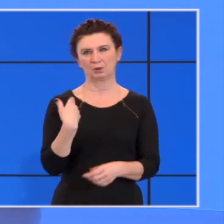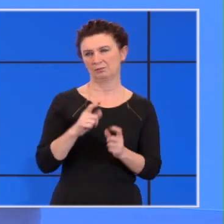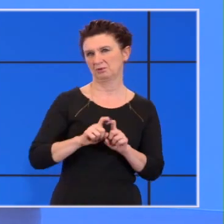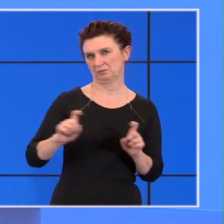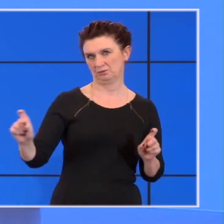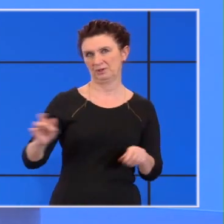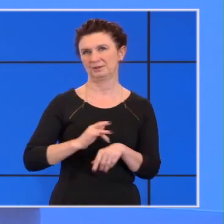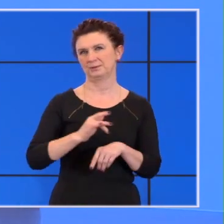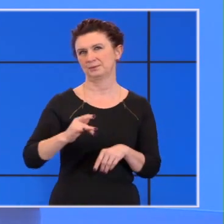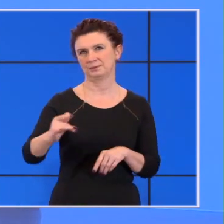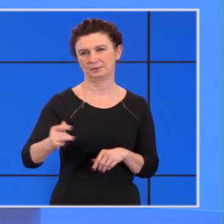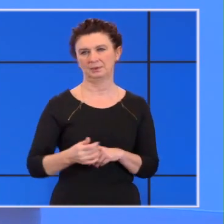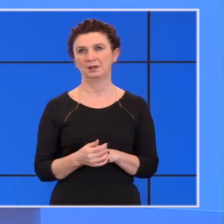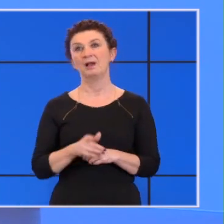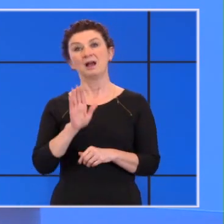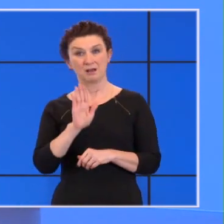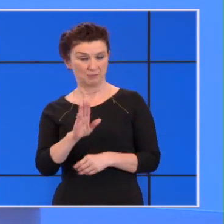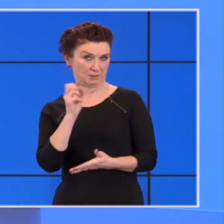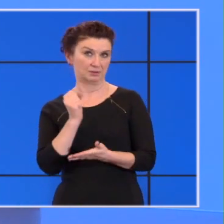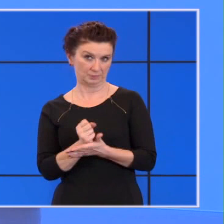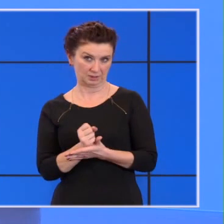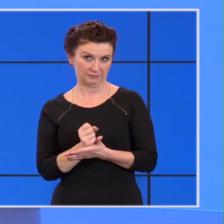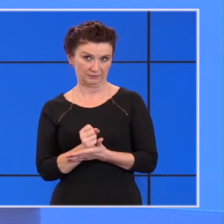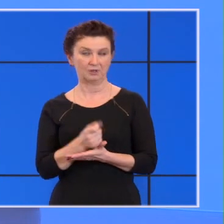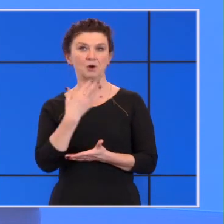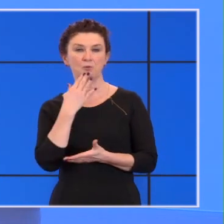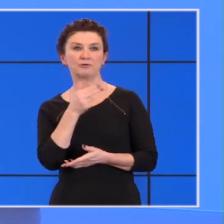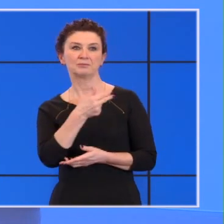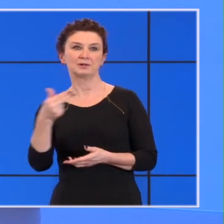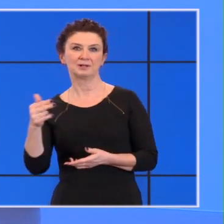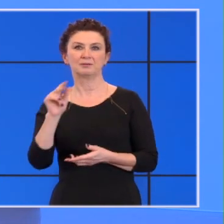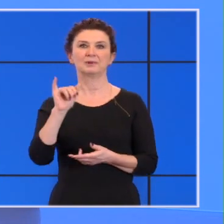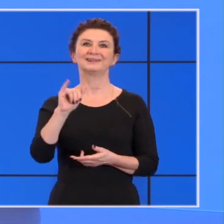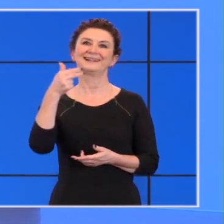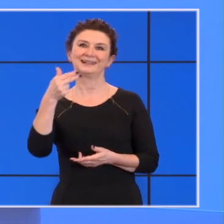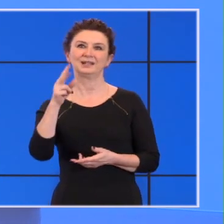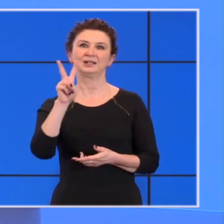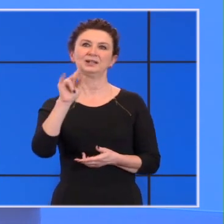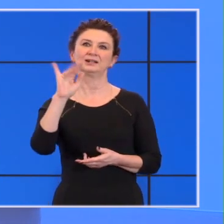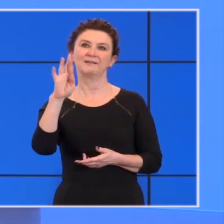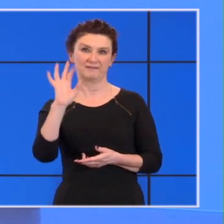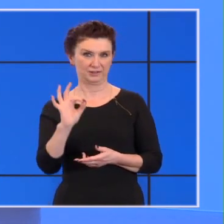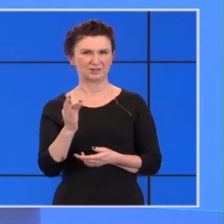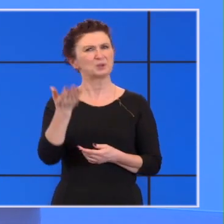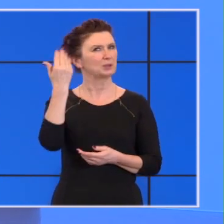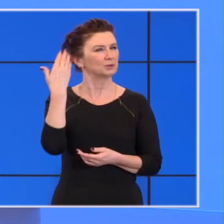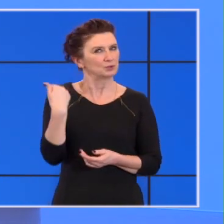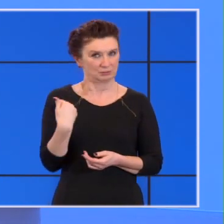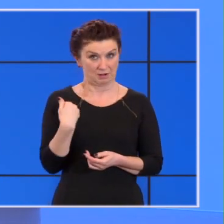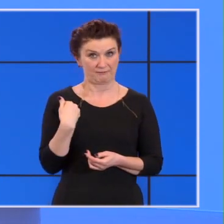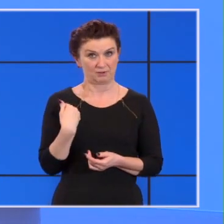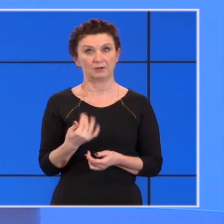macie do tego prawo. Mówimy o in vitro od kilku lat i dzisiaj pewnie rozmowa o in vitro i o tym, że po tylu latach ta ustawa